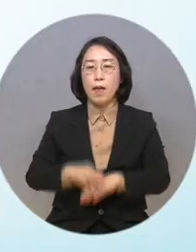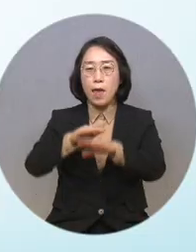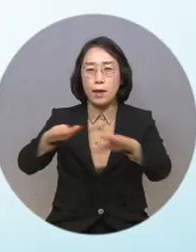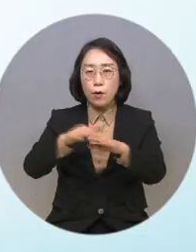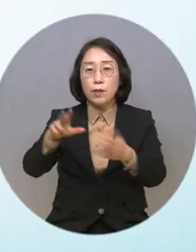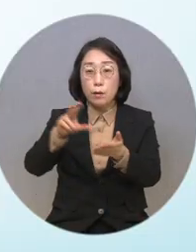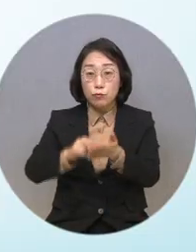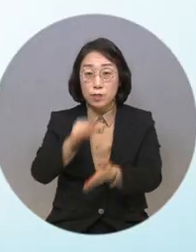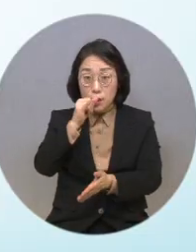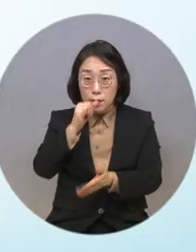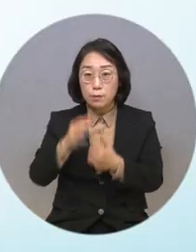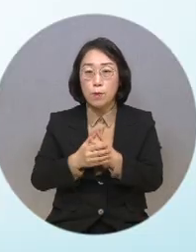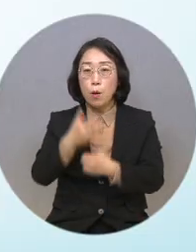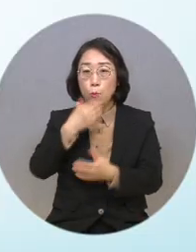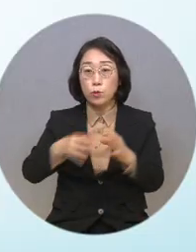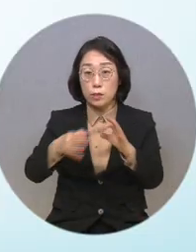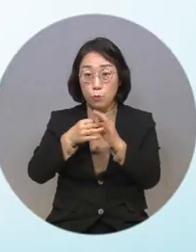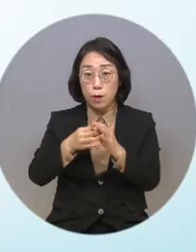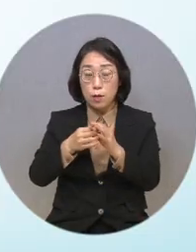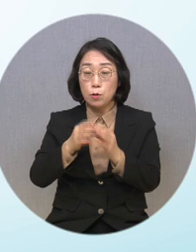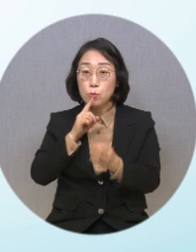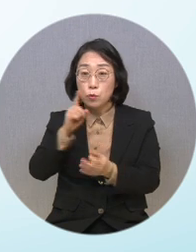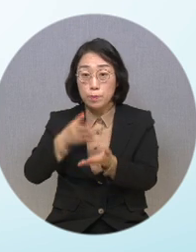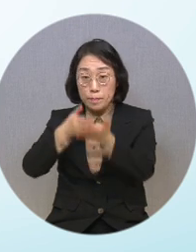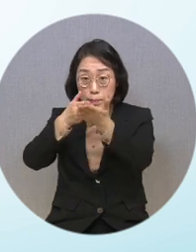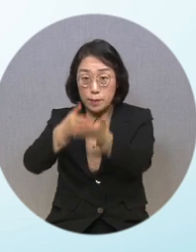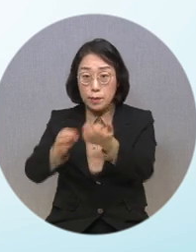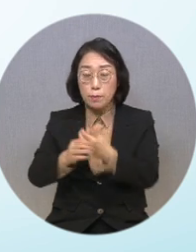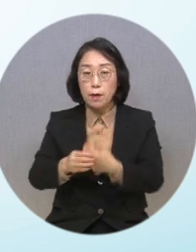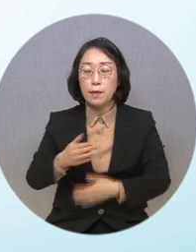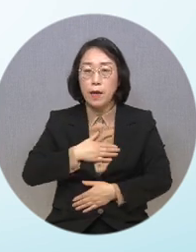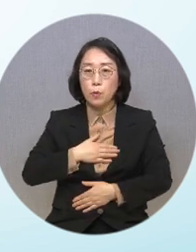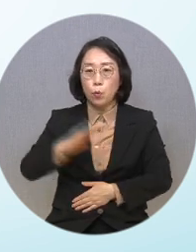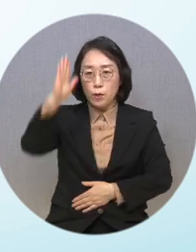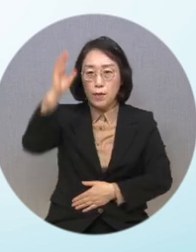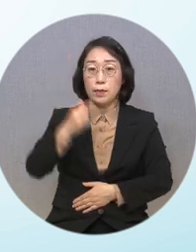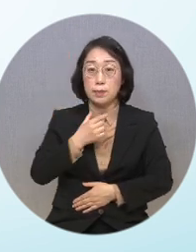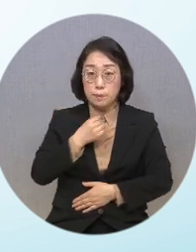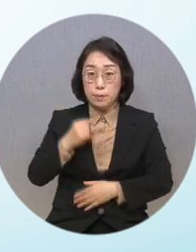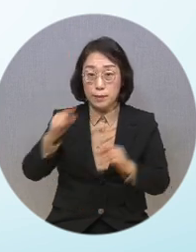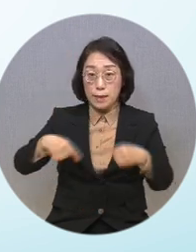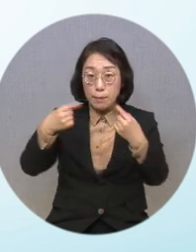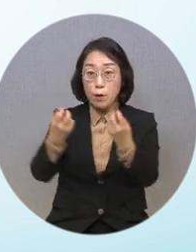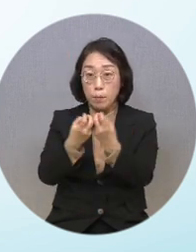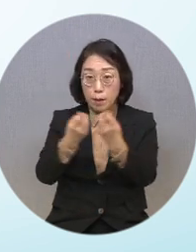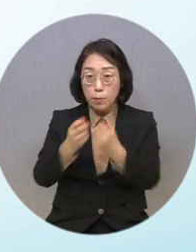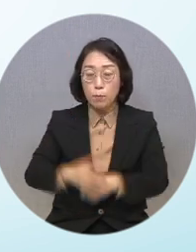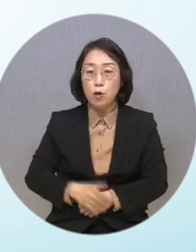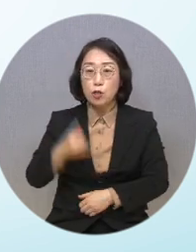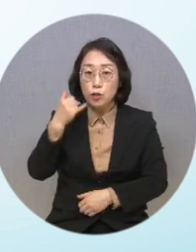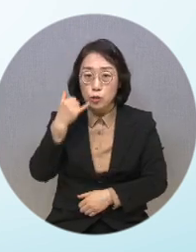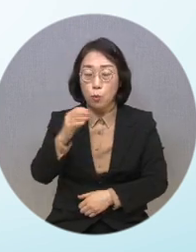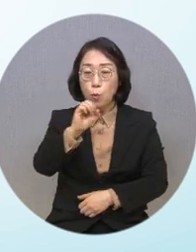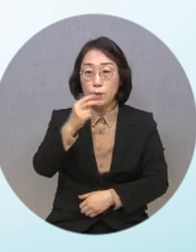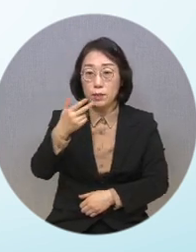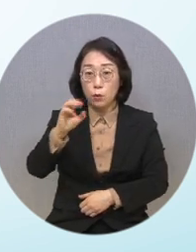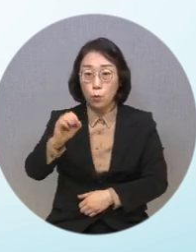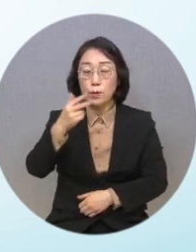해결해야 할 사연이나 복지 관련 제보를 전해드리는 나도 말 좀 합시다 참여 방법은 전화번호